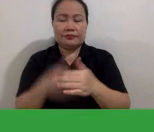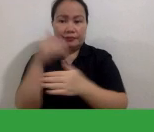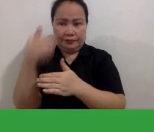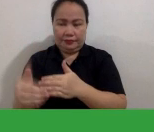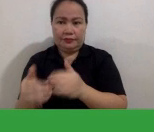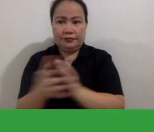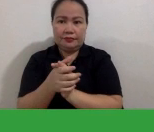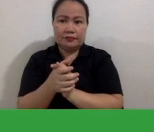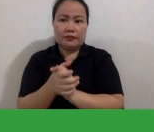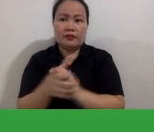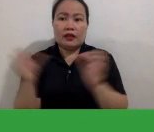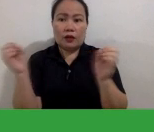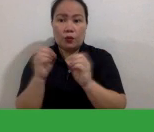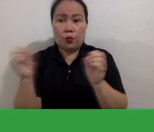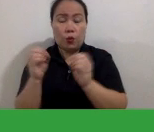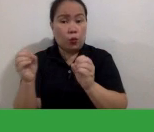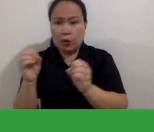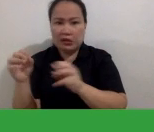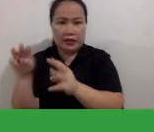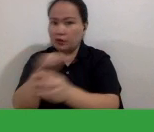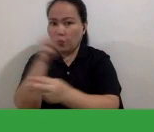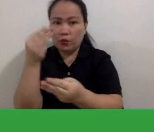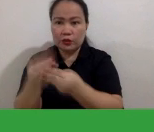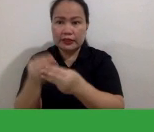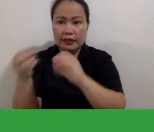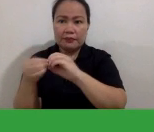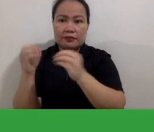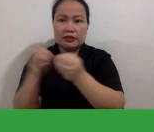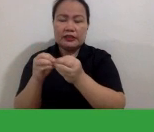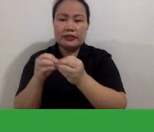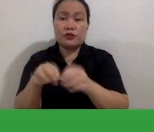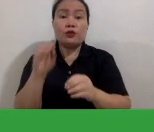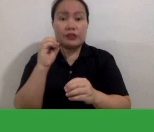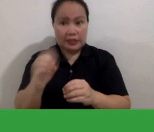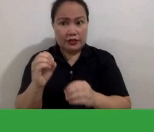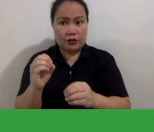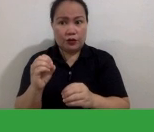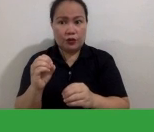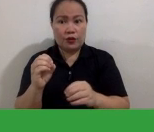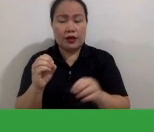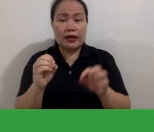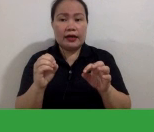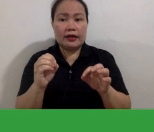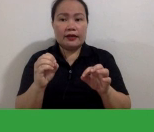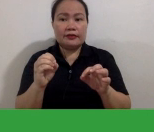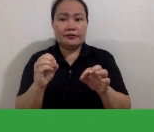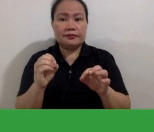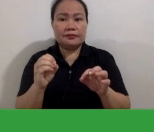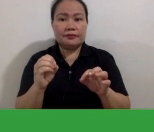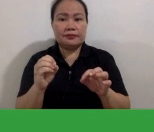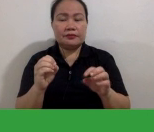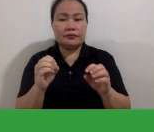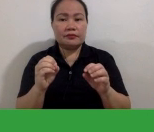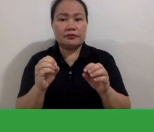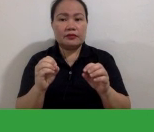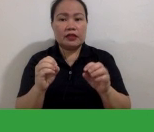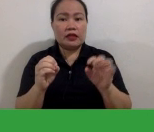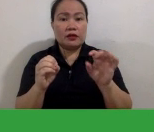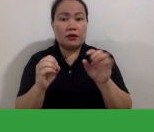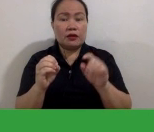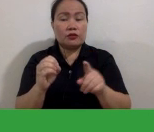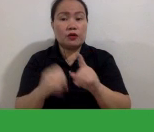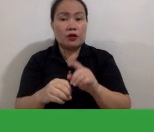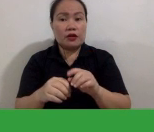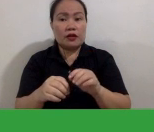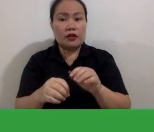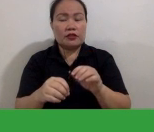Next. So, this is wala tayong whole number dito. So, 0. And then, yung 9, pag dito natin nilagay si